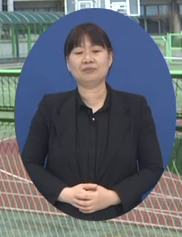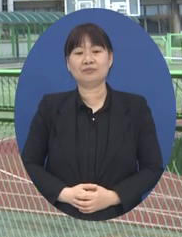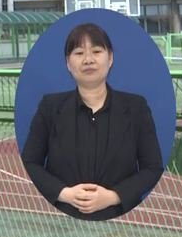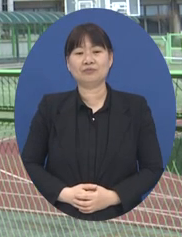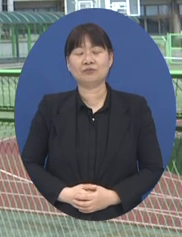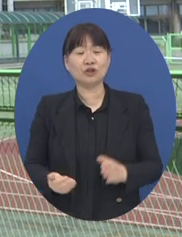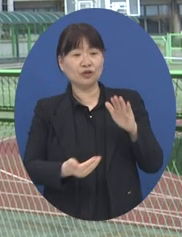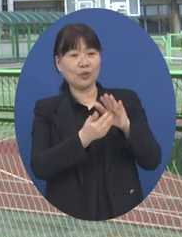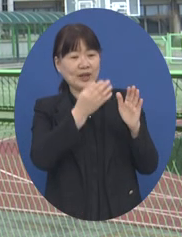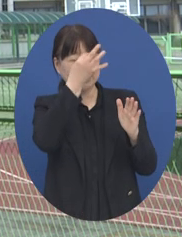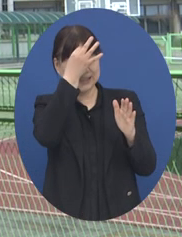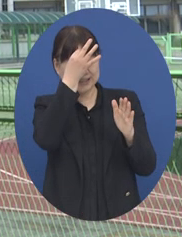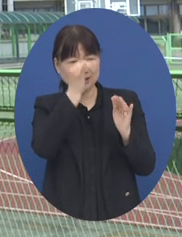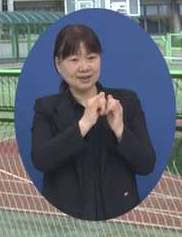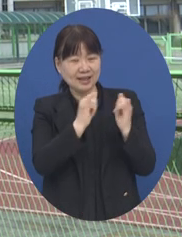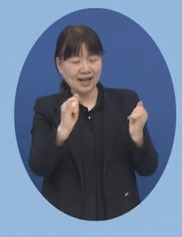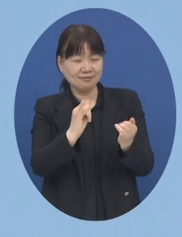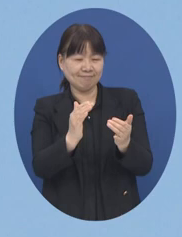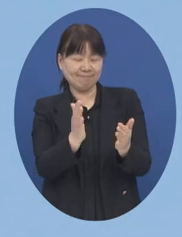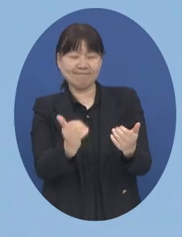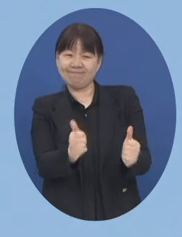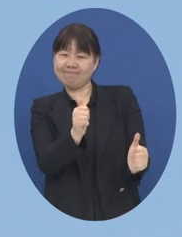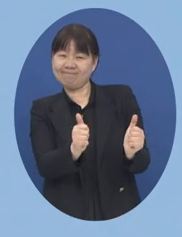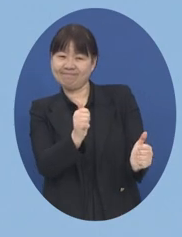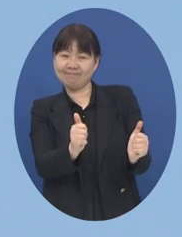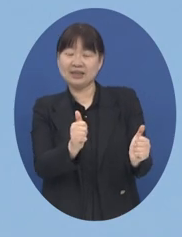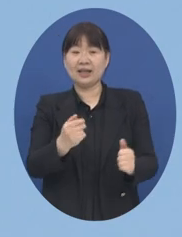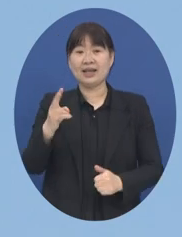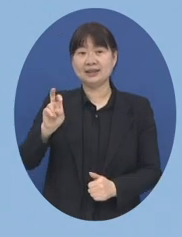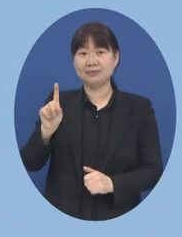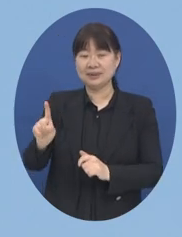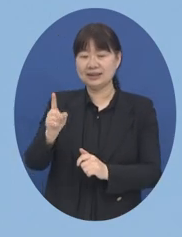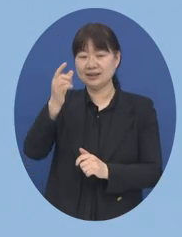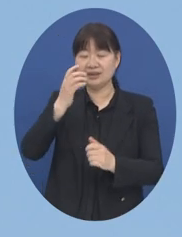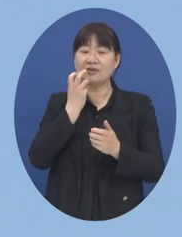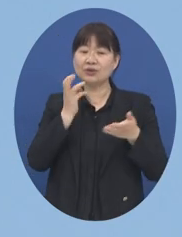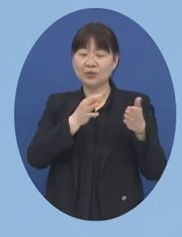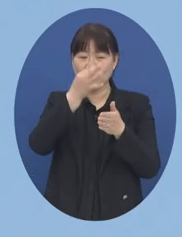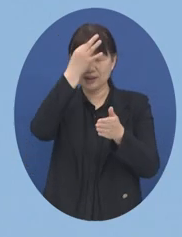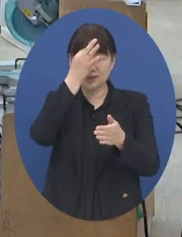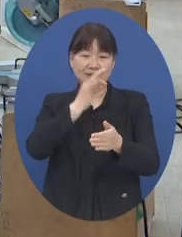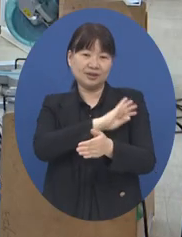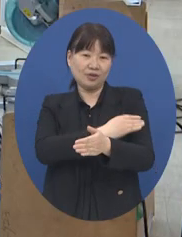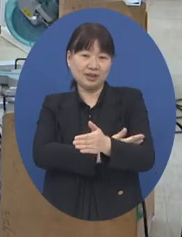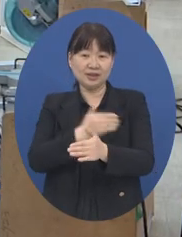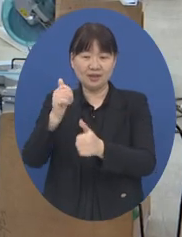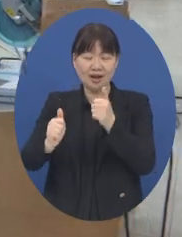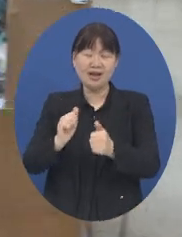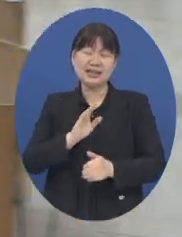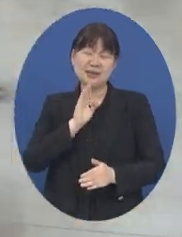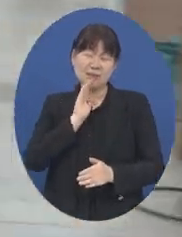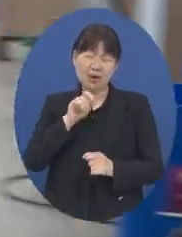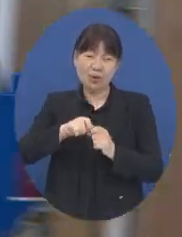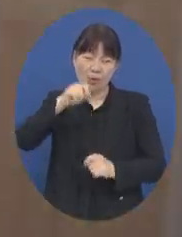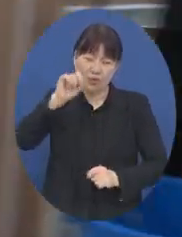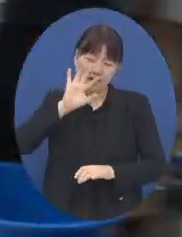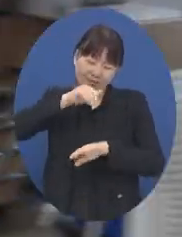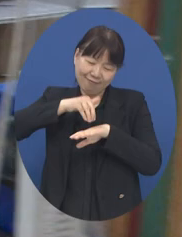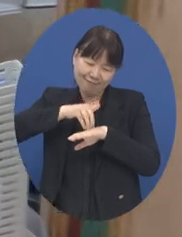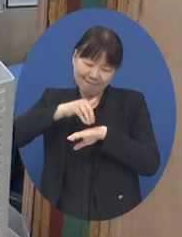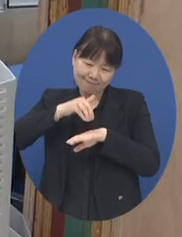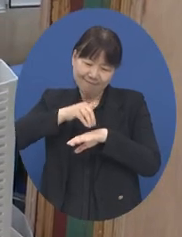최고의 기술 명장 을 가리는 2021 경기도 기능경기대회 그동안 수없이 연습하며 익힌 실력을 마음껏